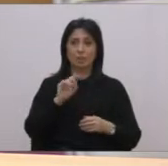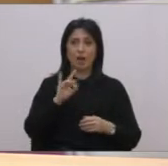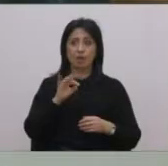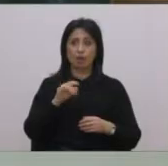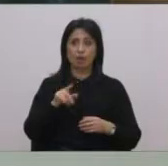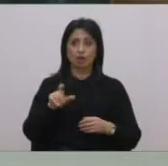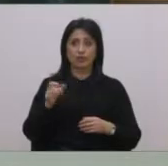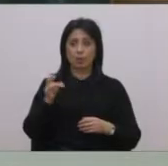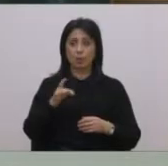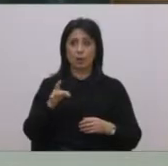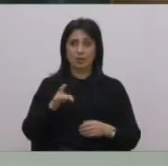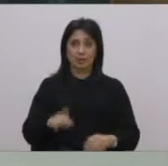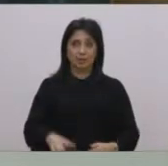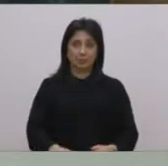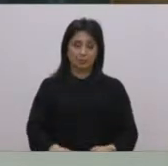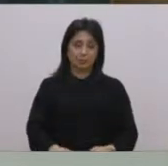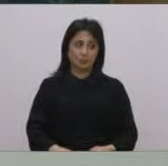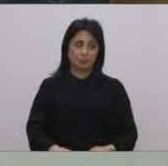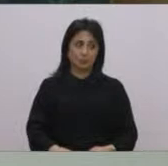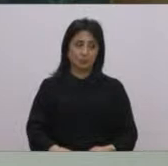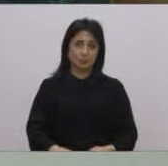ელემენტის უბანის